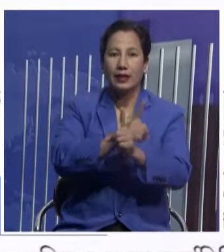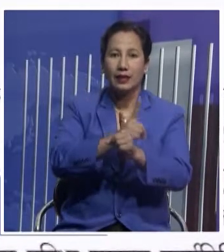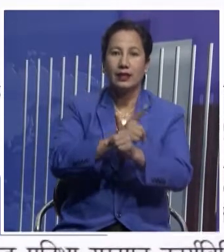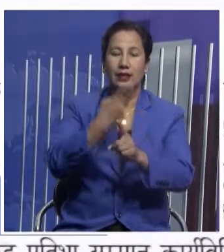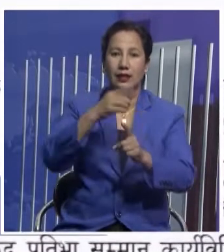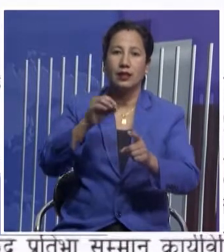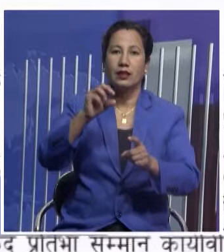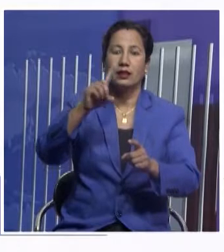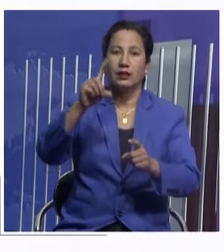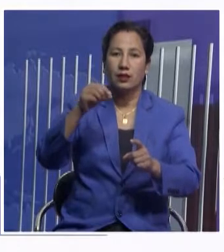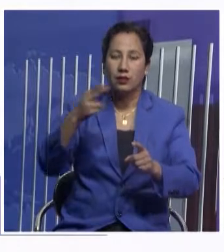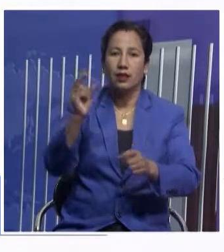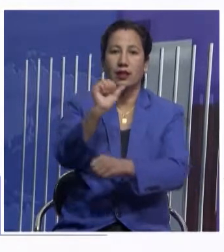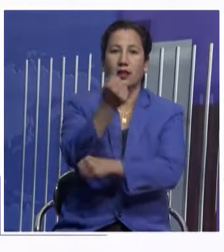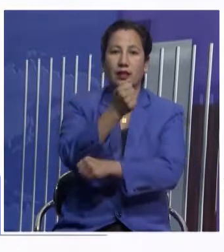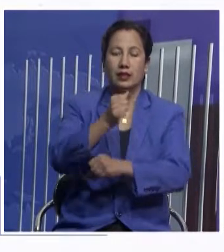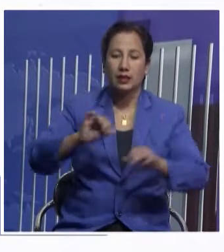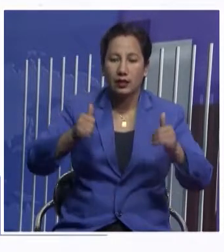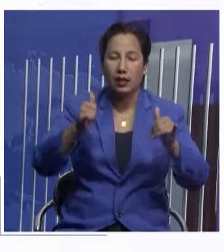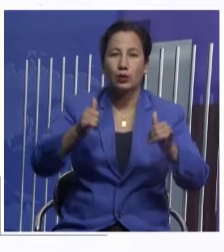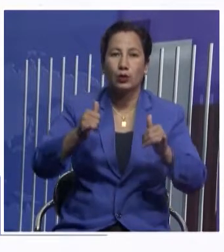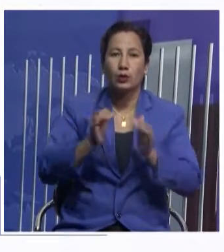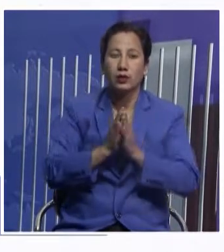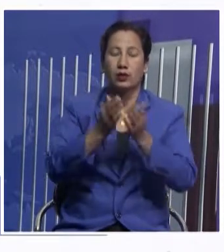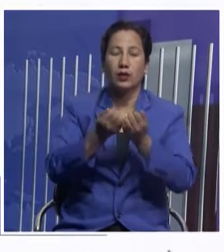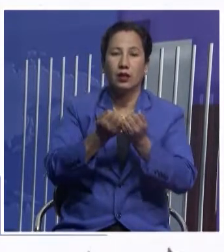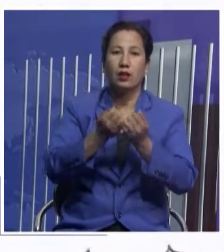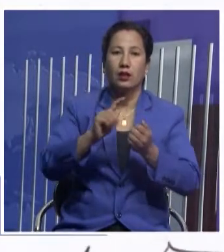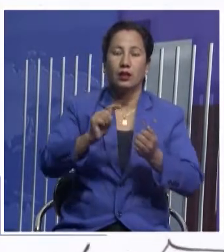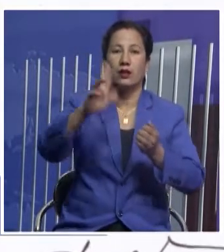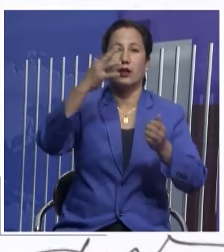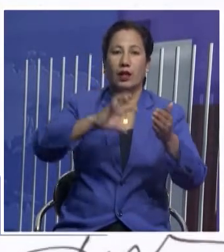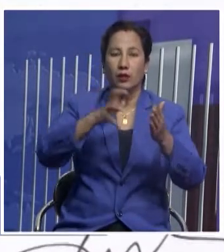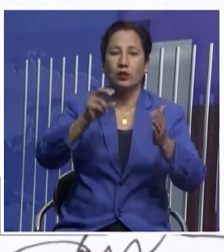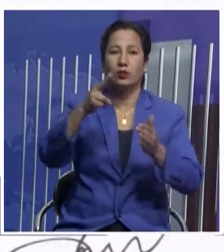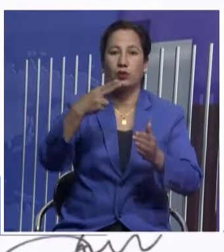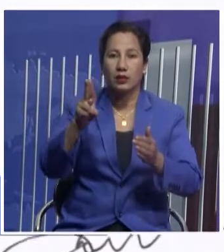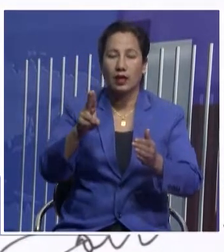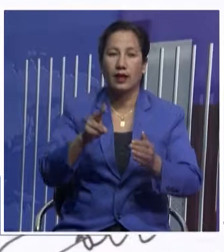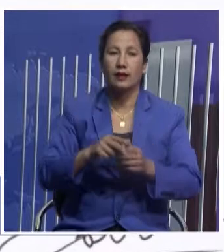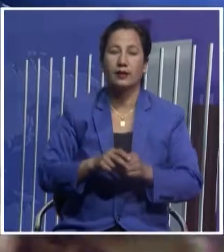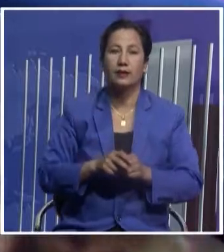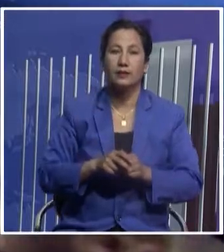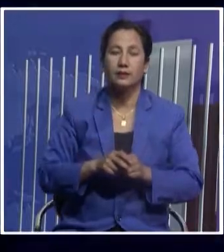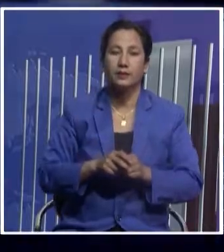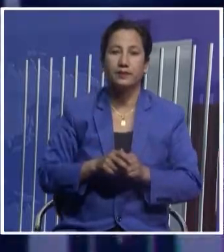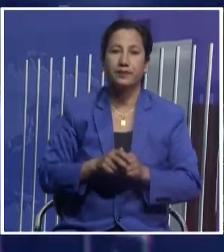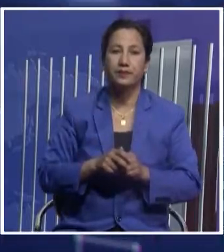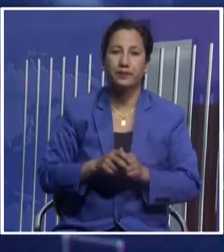गरी 10 जनालाई राष्ट्रिय खेलकुद प्रतिभा सम्मान सम्मानित हुनेमा कर्णाली प्रदेशका दुई जना